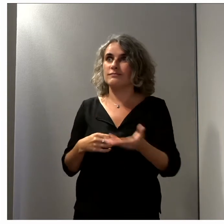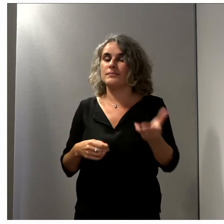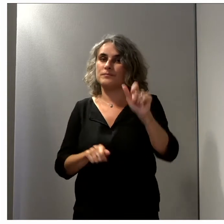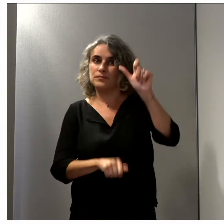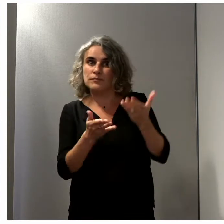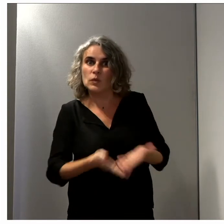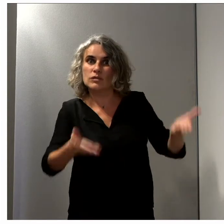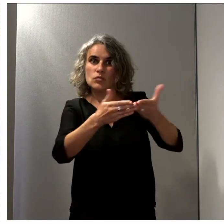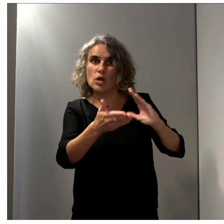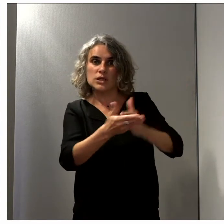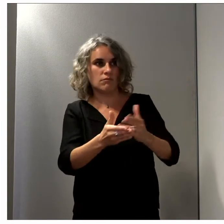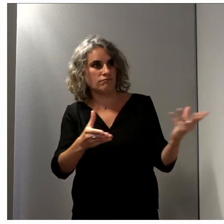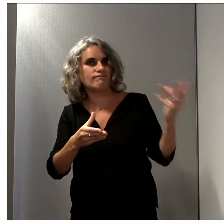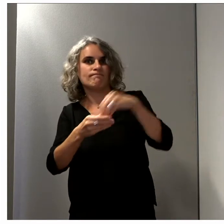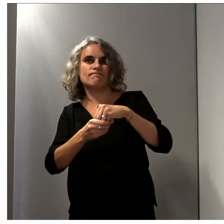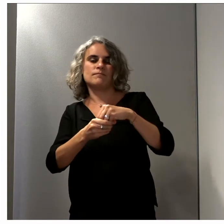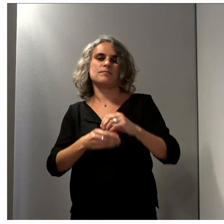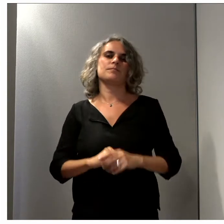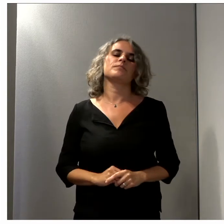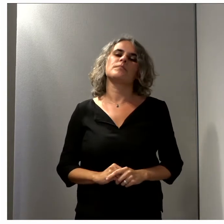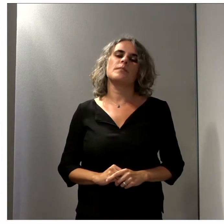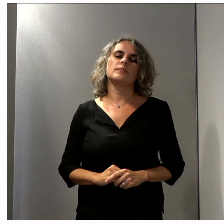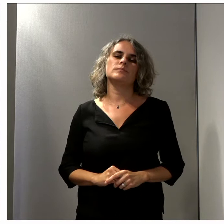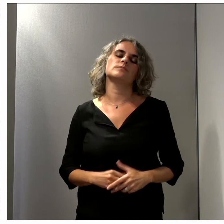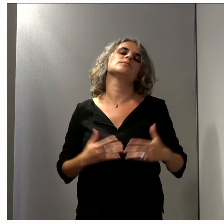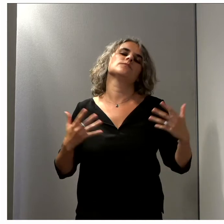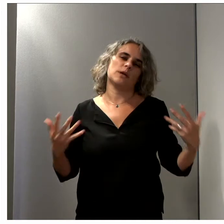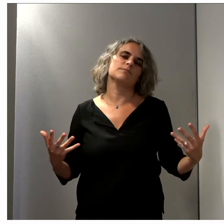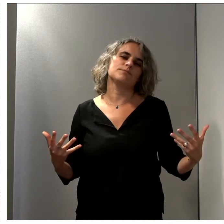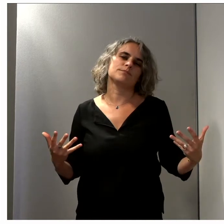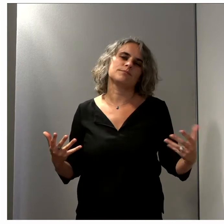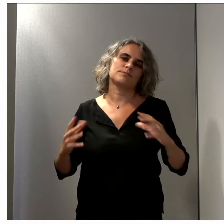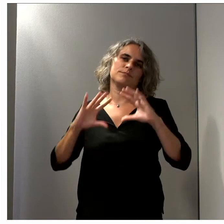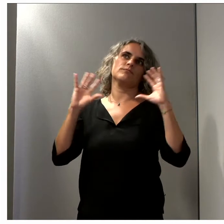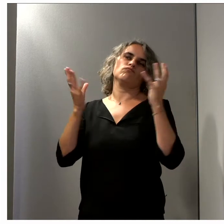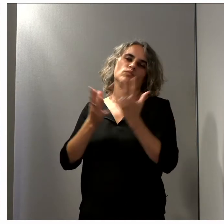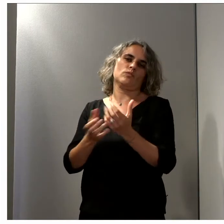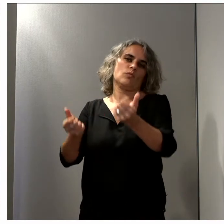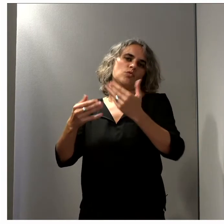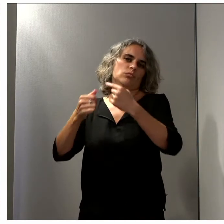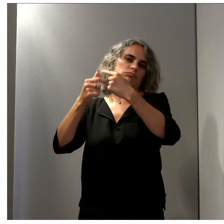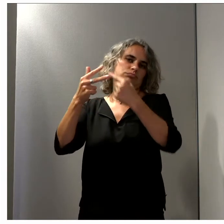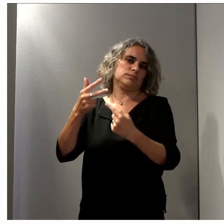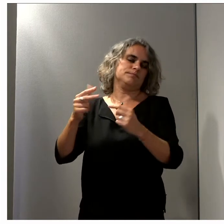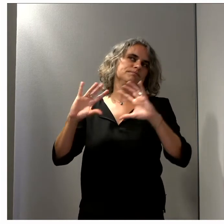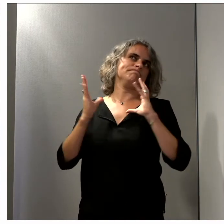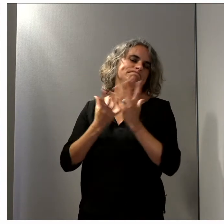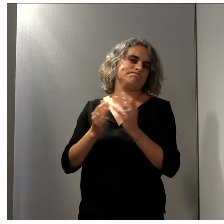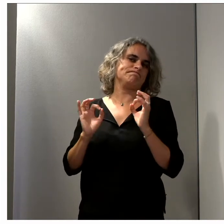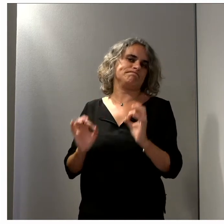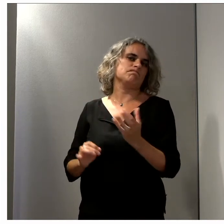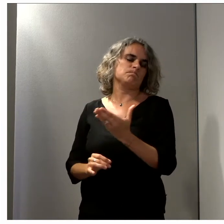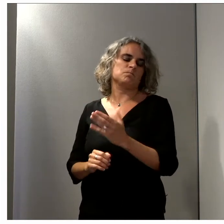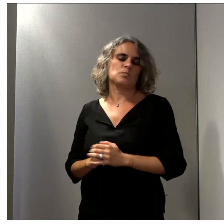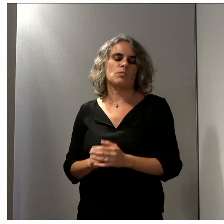situation de handicap puissent participer à des activités en dehors de chez elles. Voilà les premières propositions qui se dégageaient autour des constats et des